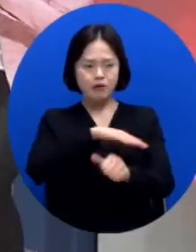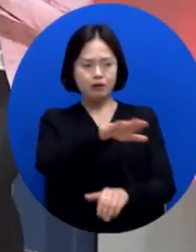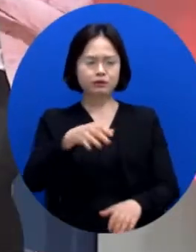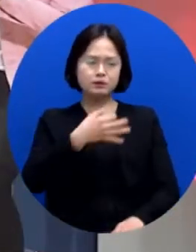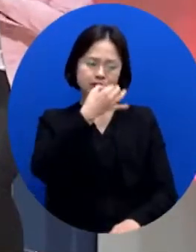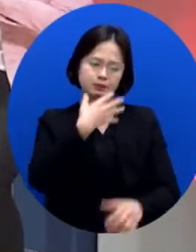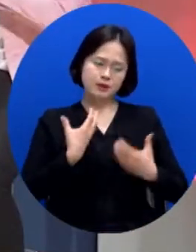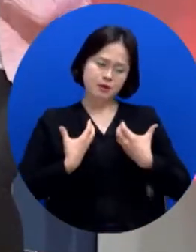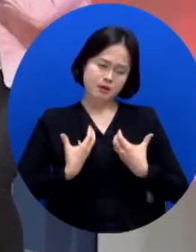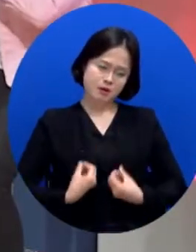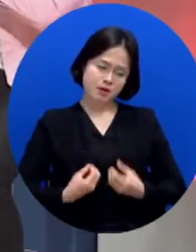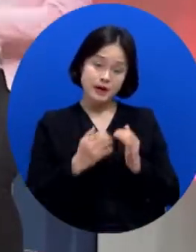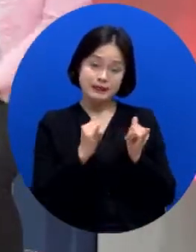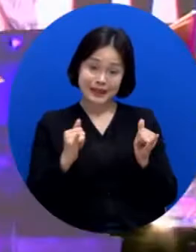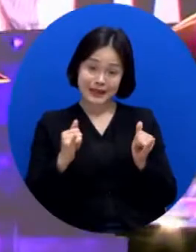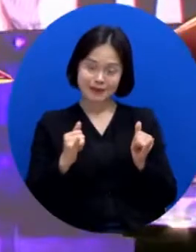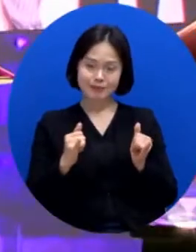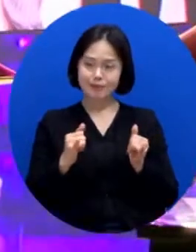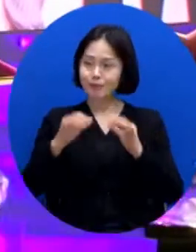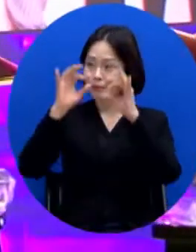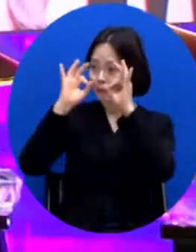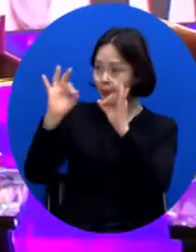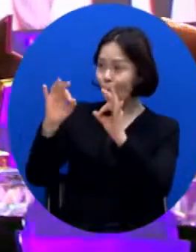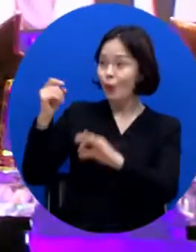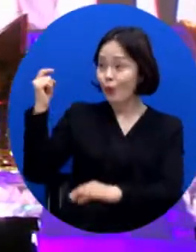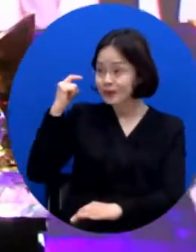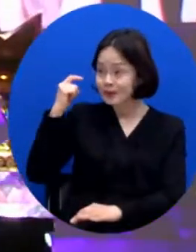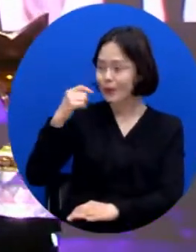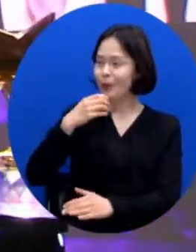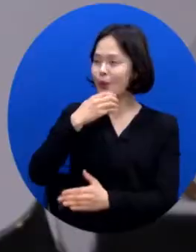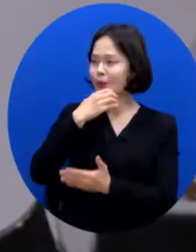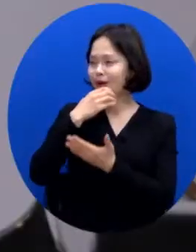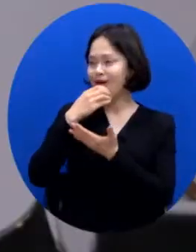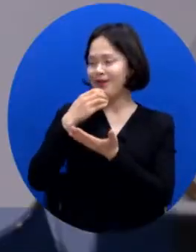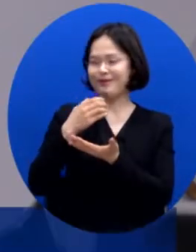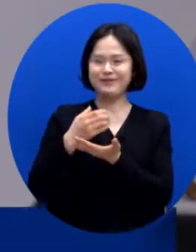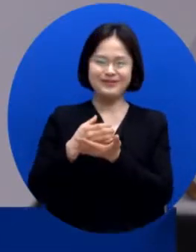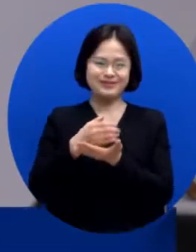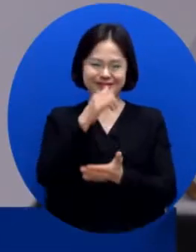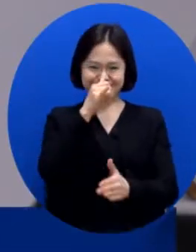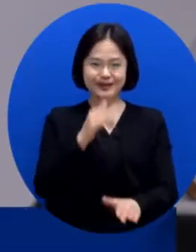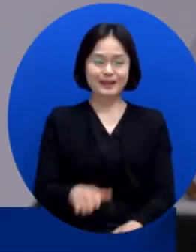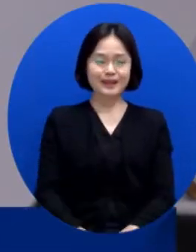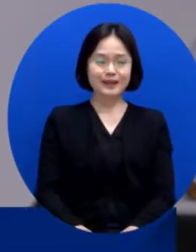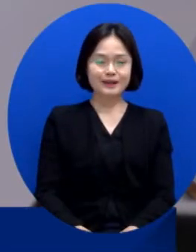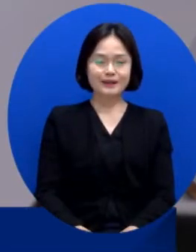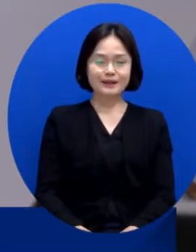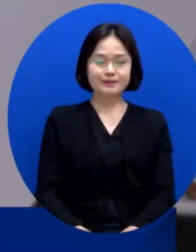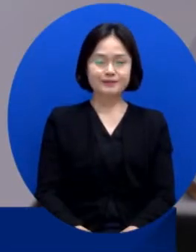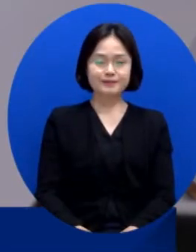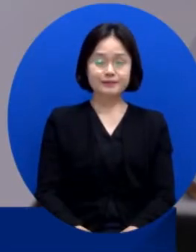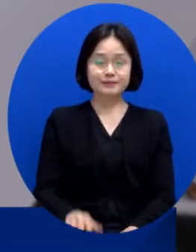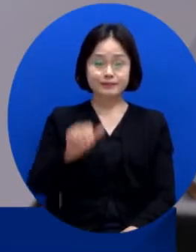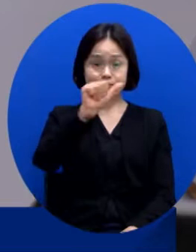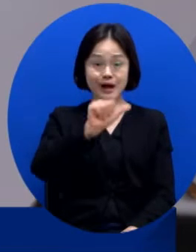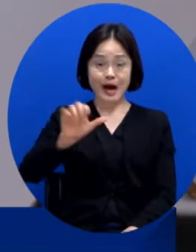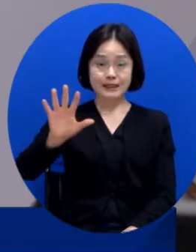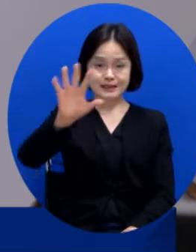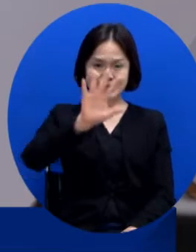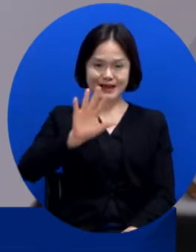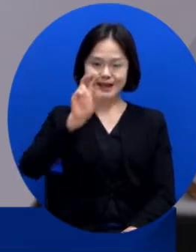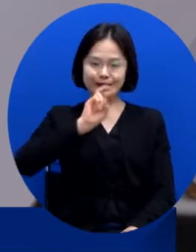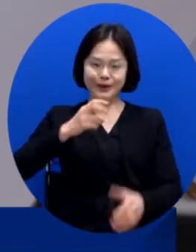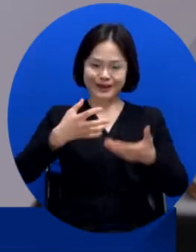상황에서 많은 이들에게 감동을 선사했습니다. I hope that this will strengthen the ties between our